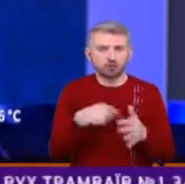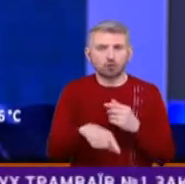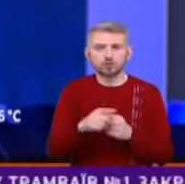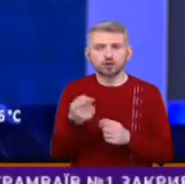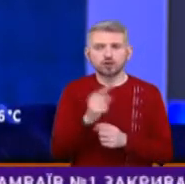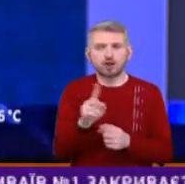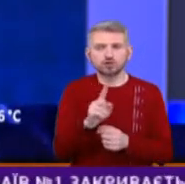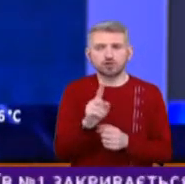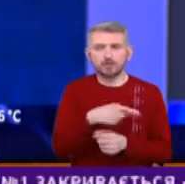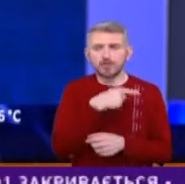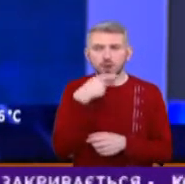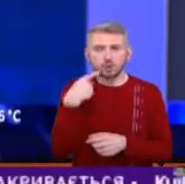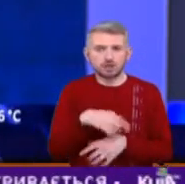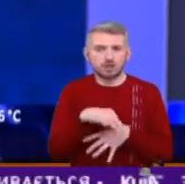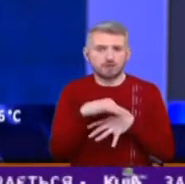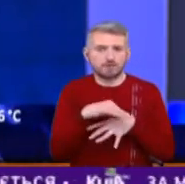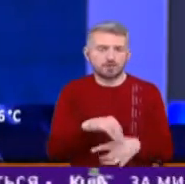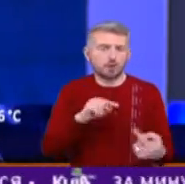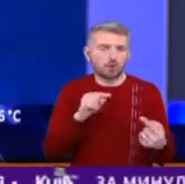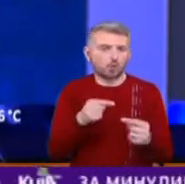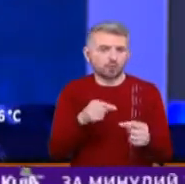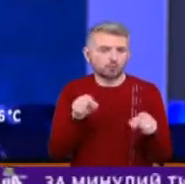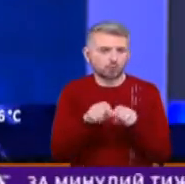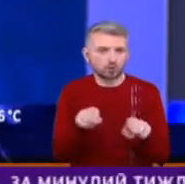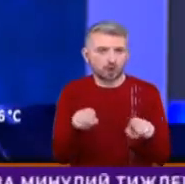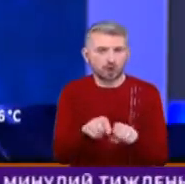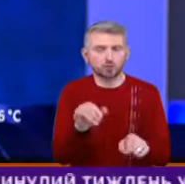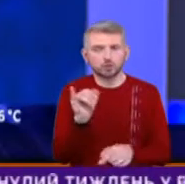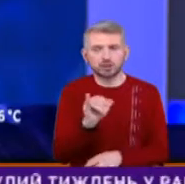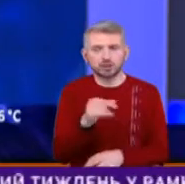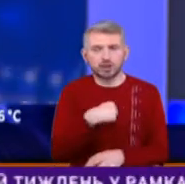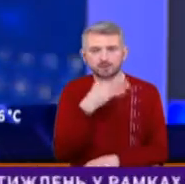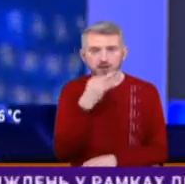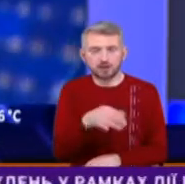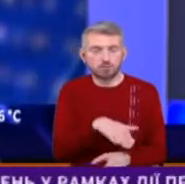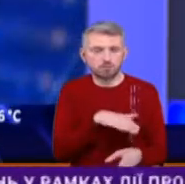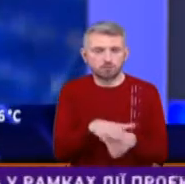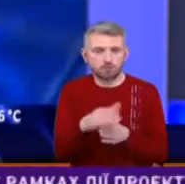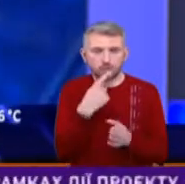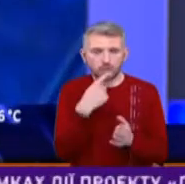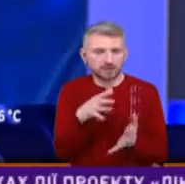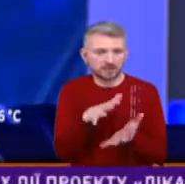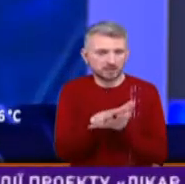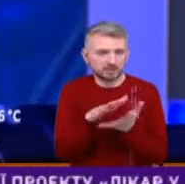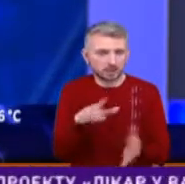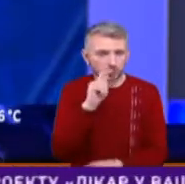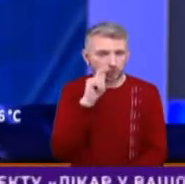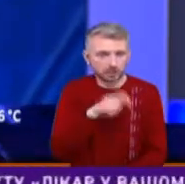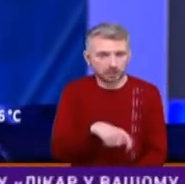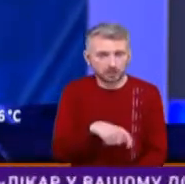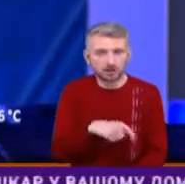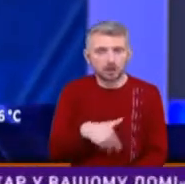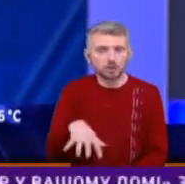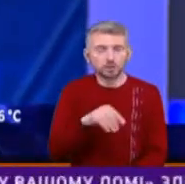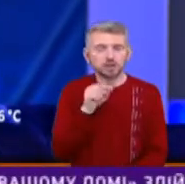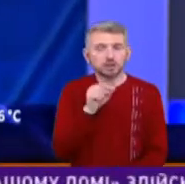те, що Росія веде контрпропаганду і, я б сказала, повну дискредитацію України у всіх